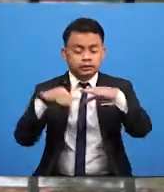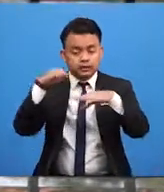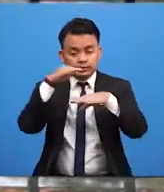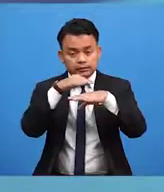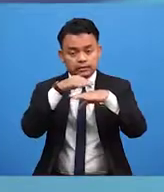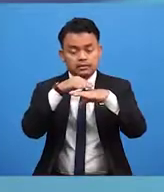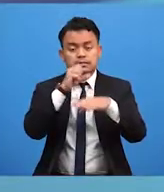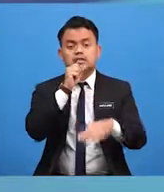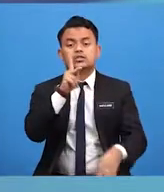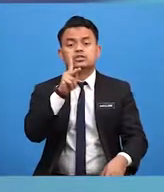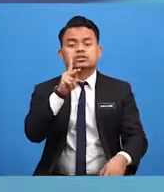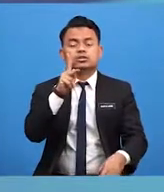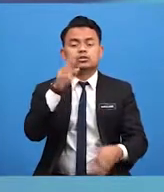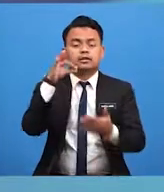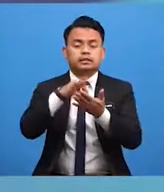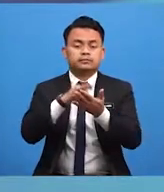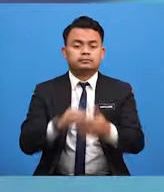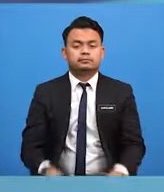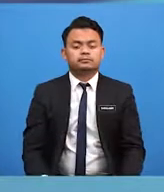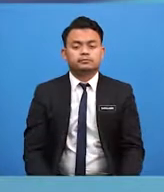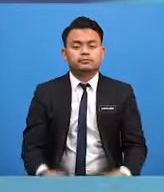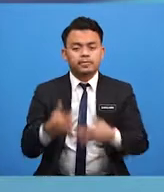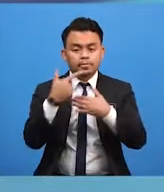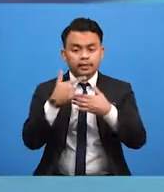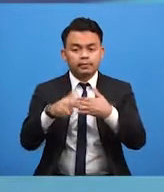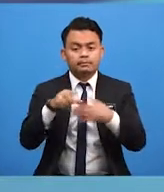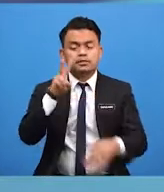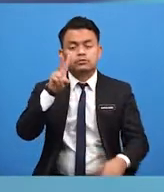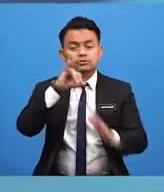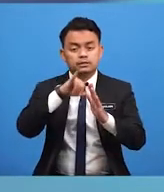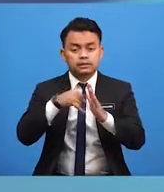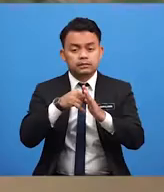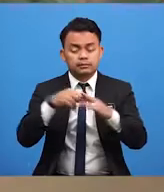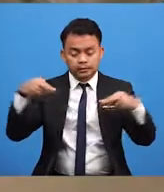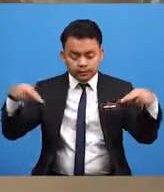ayam. Selepas 2 jam proses merenih stok,